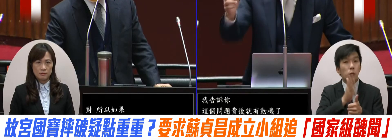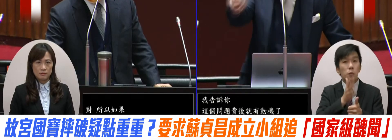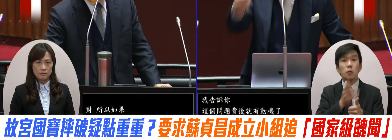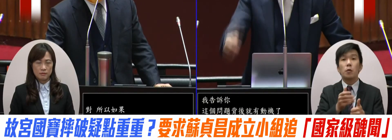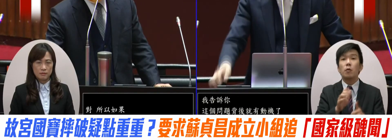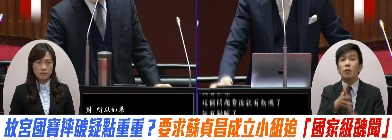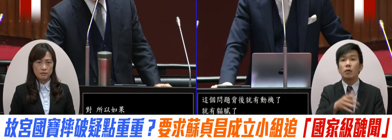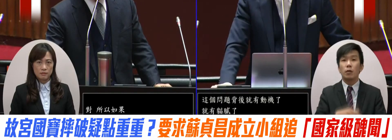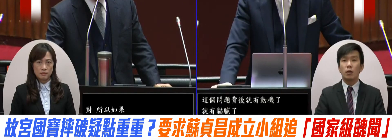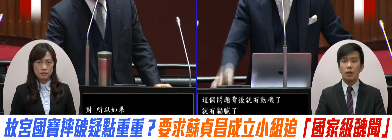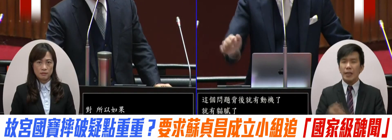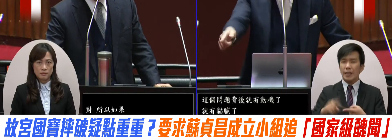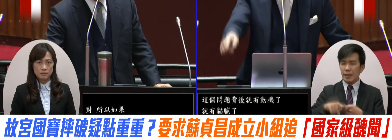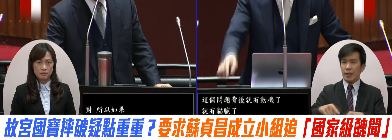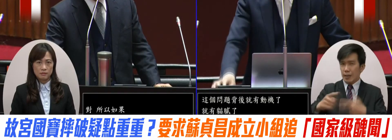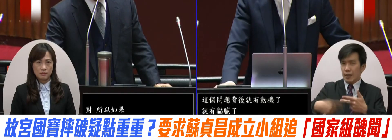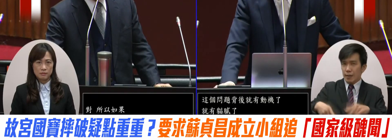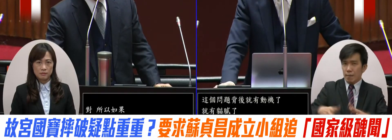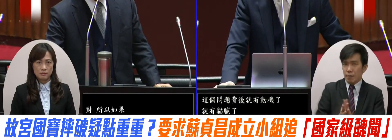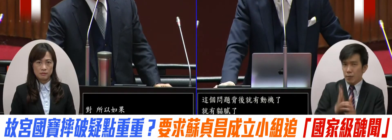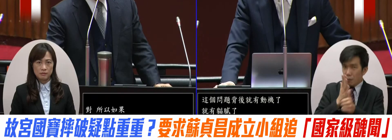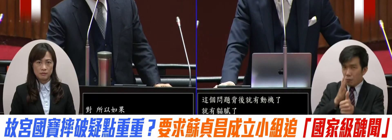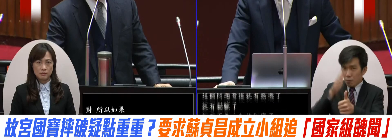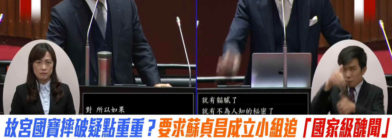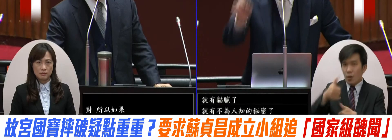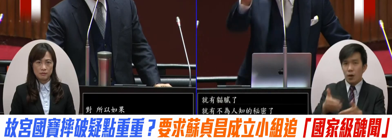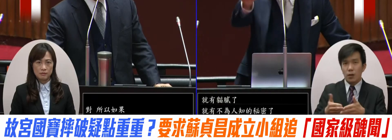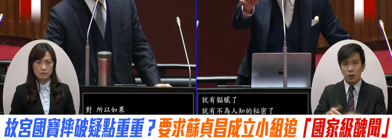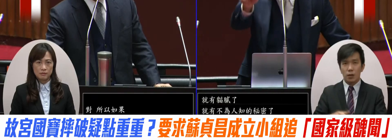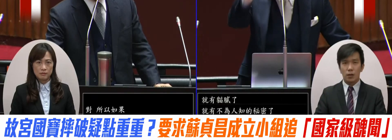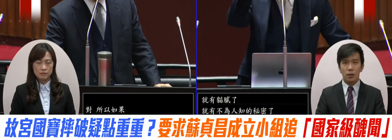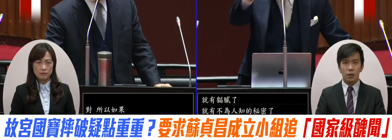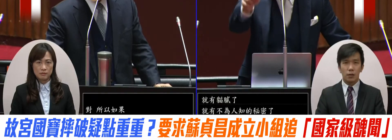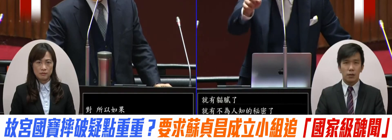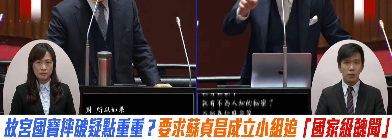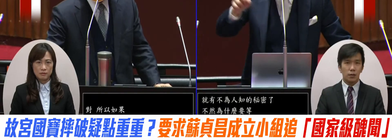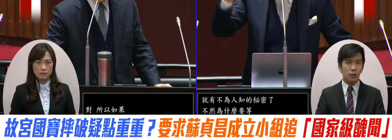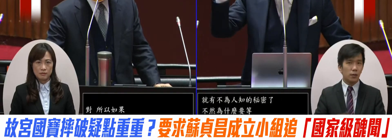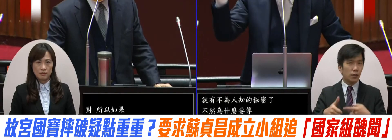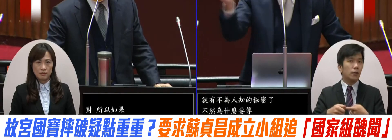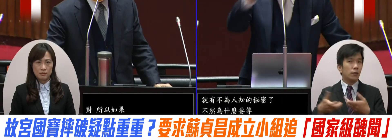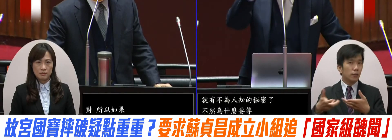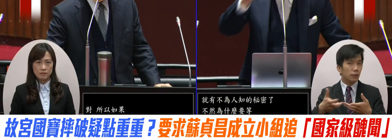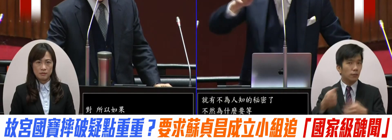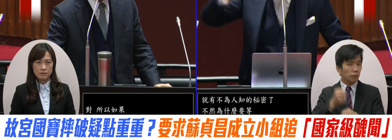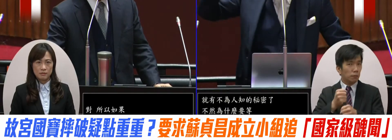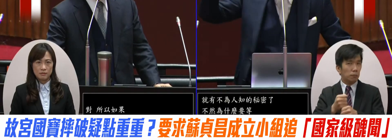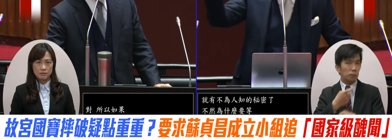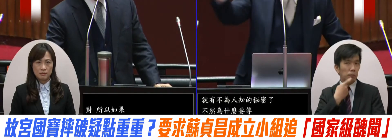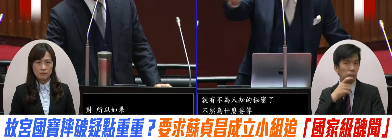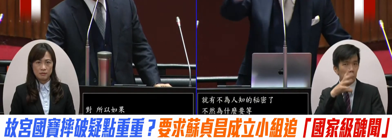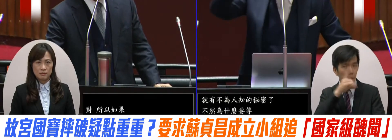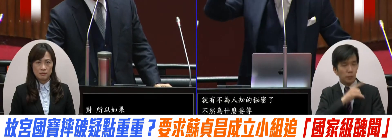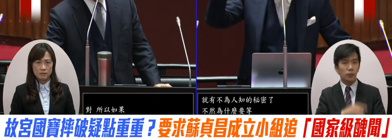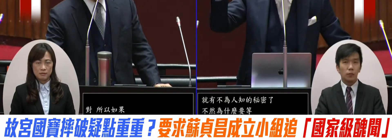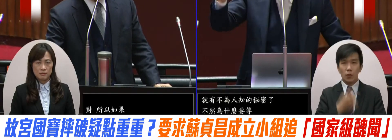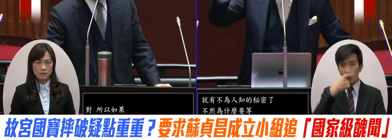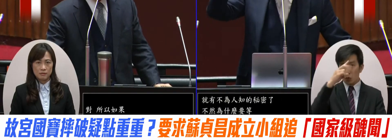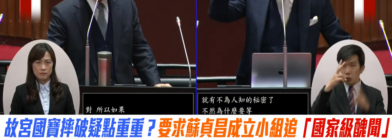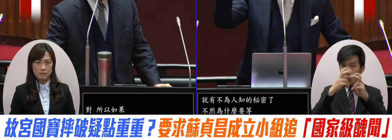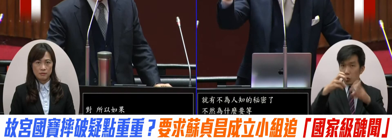到破，一个礼拜马上就叫来问，当天就去查了？所以第一件事情的调查的过程疑云重重，故宫里面所